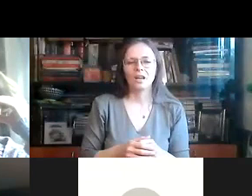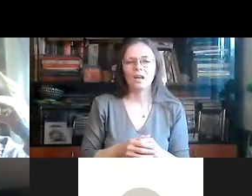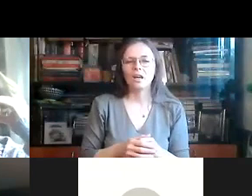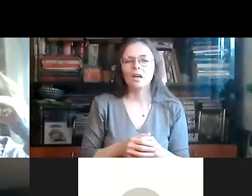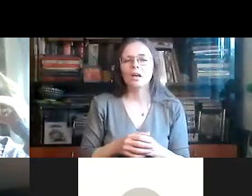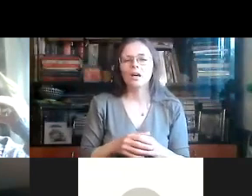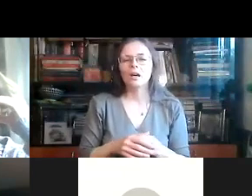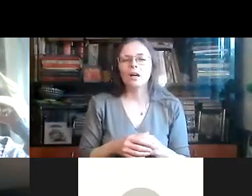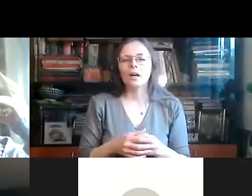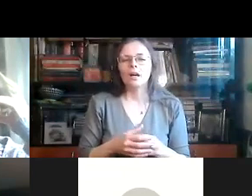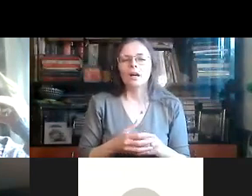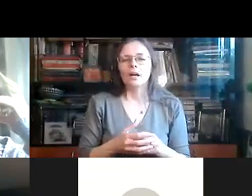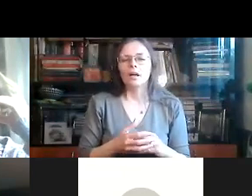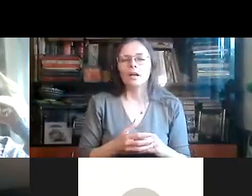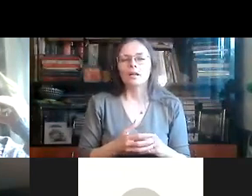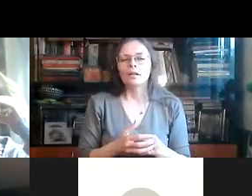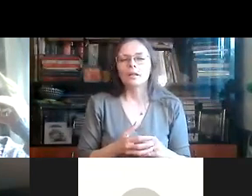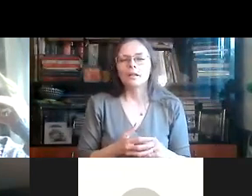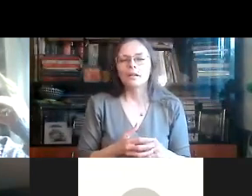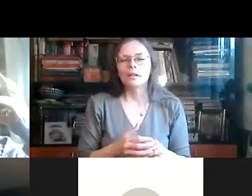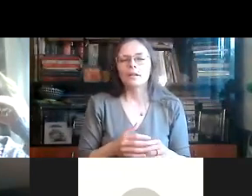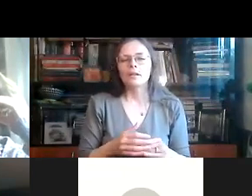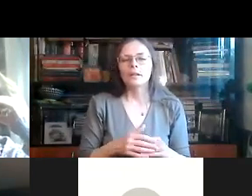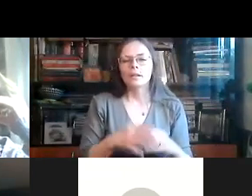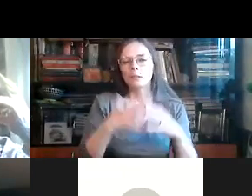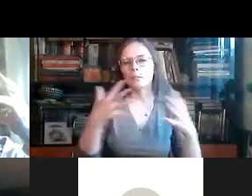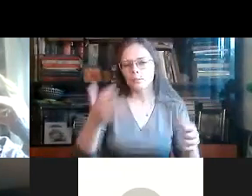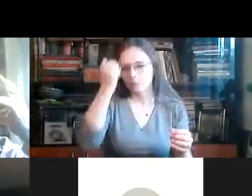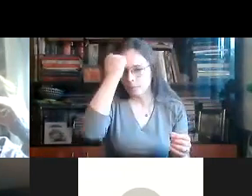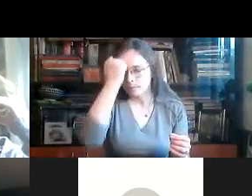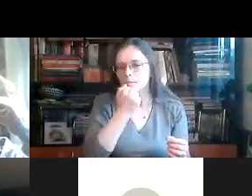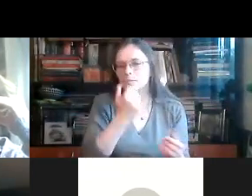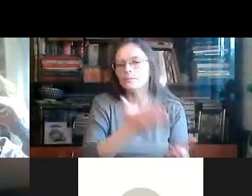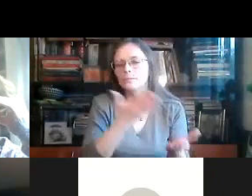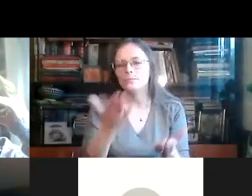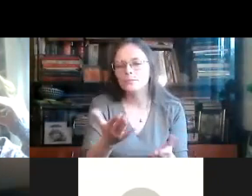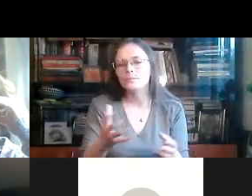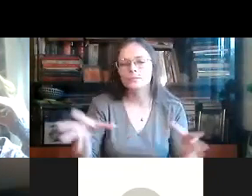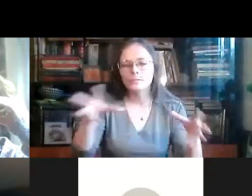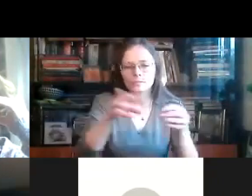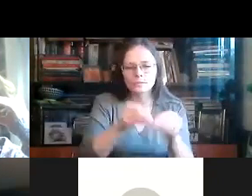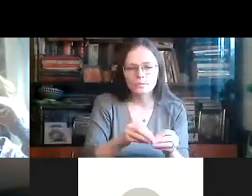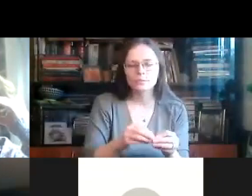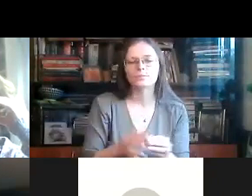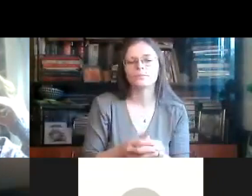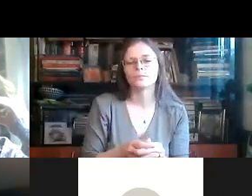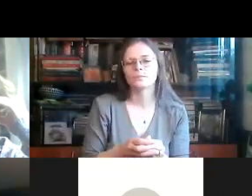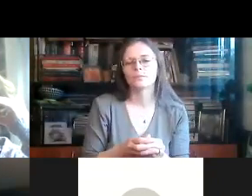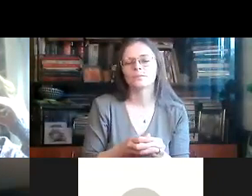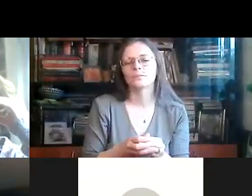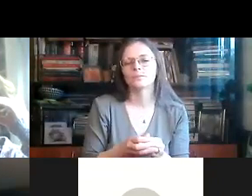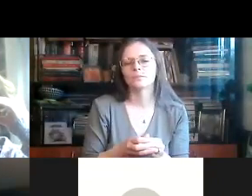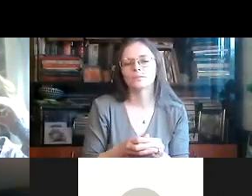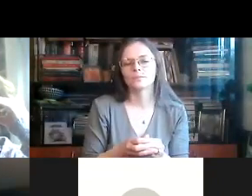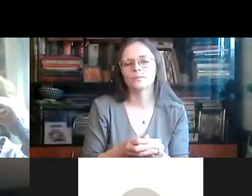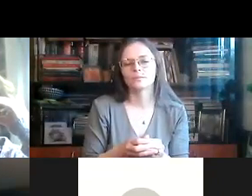спасибо Оксане, что за эту вот ее деятельность в Телеграм-канале, ну, когда ты смотришь спектакль,